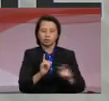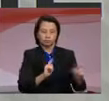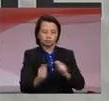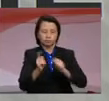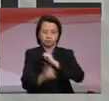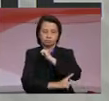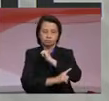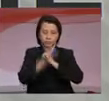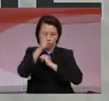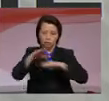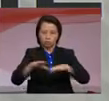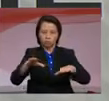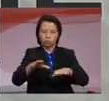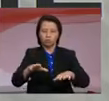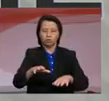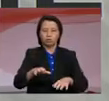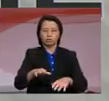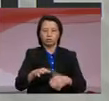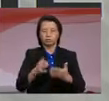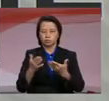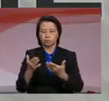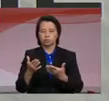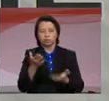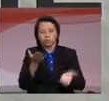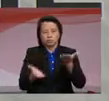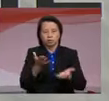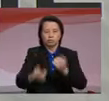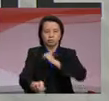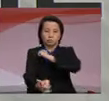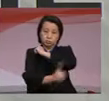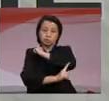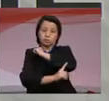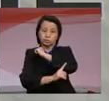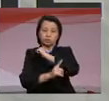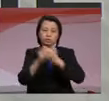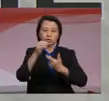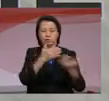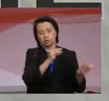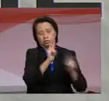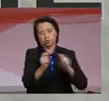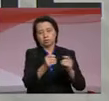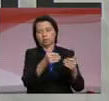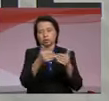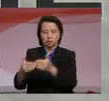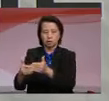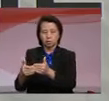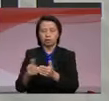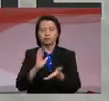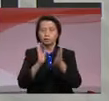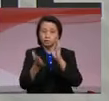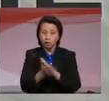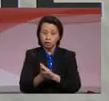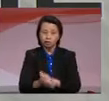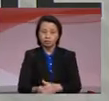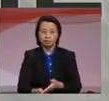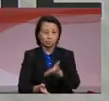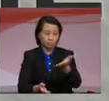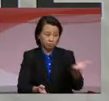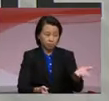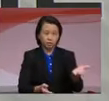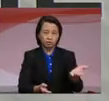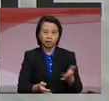diambil oleh pihak kita, iaitu mungkin dikenakan denda dan tindakan selanjutnya. Jadi mereka yang